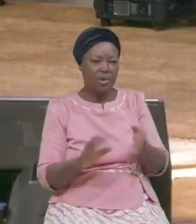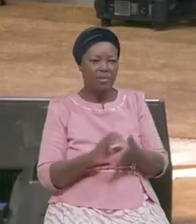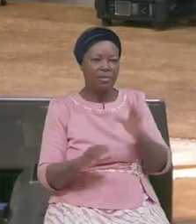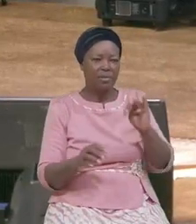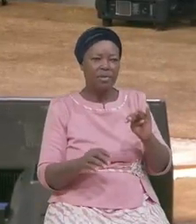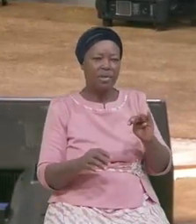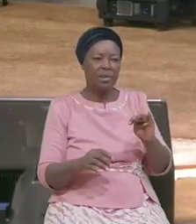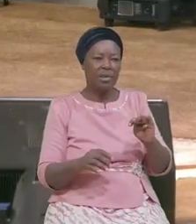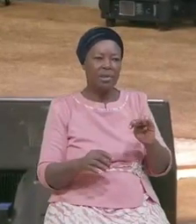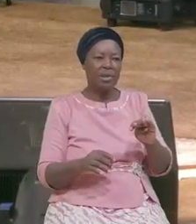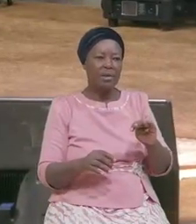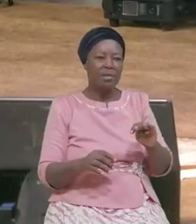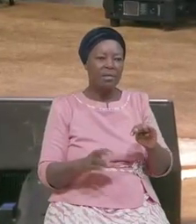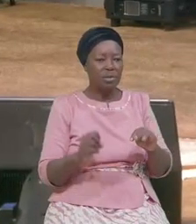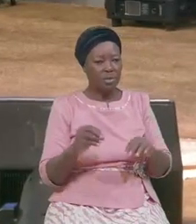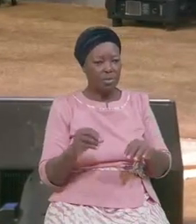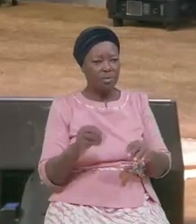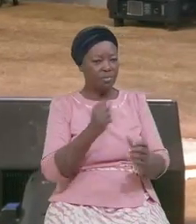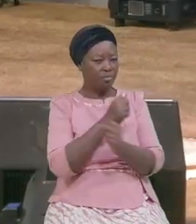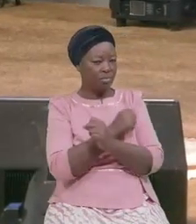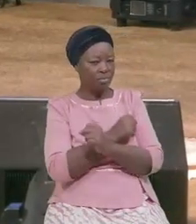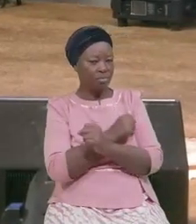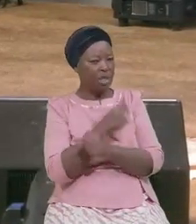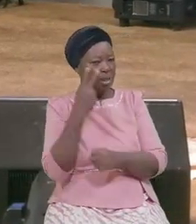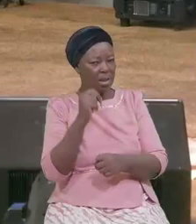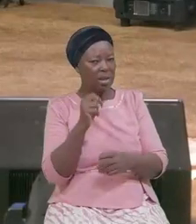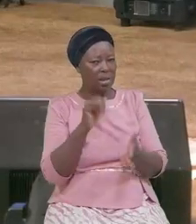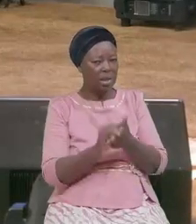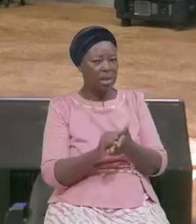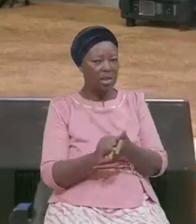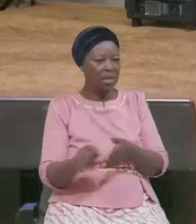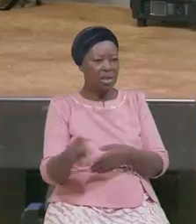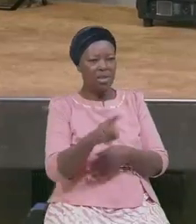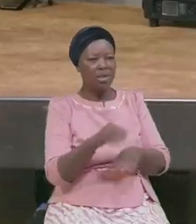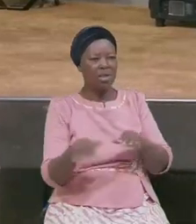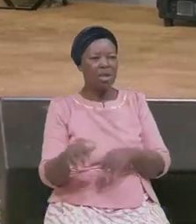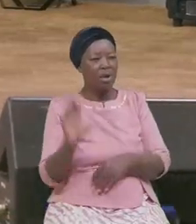Verset 14. C'est pourquoi, bien-aimés, en attendant ces choses,